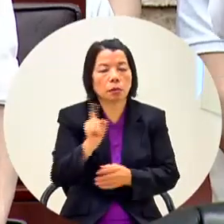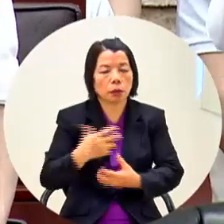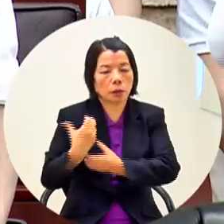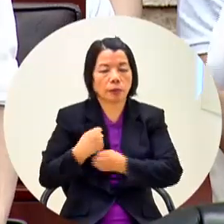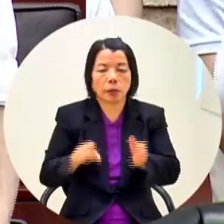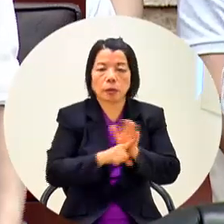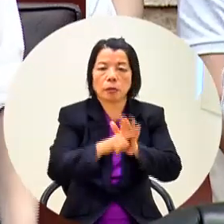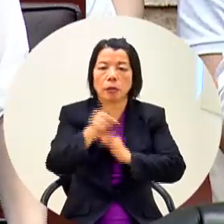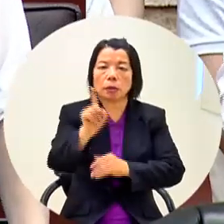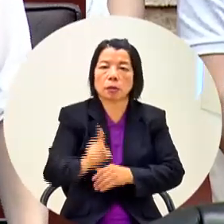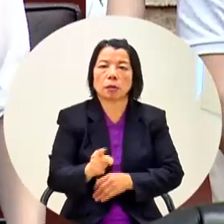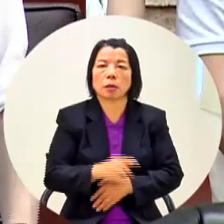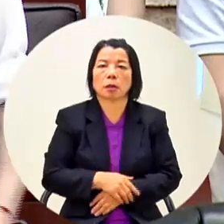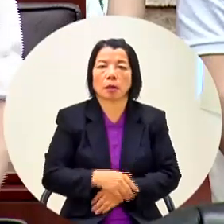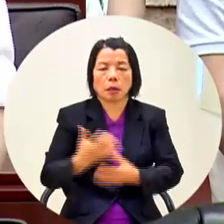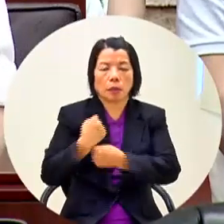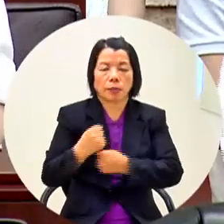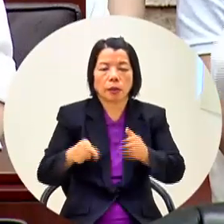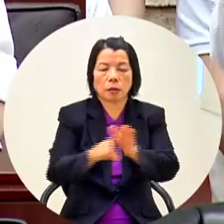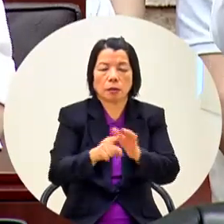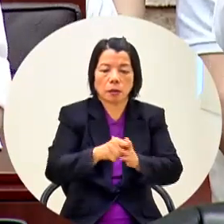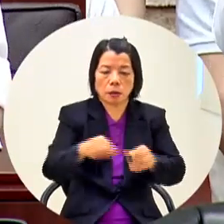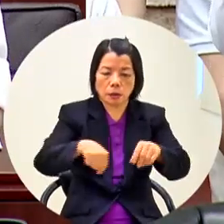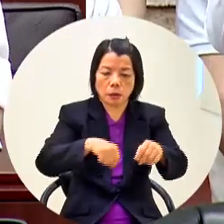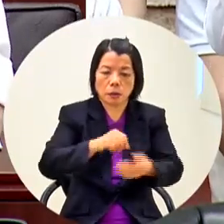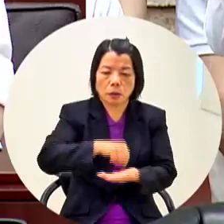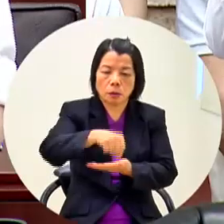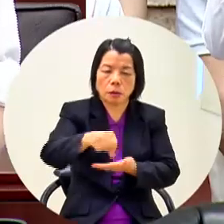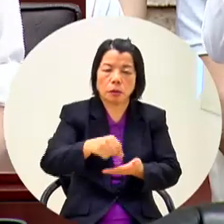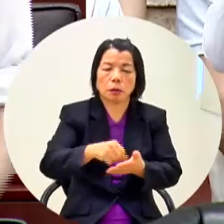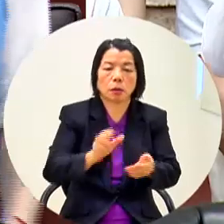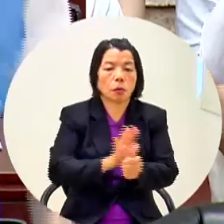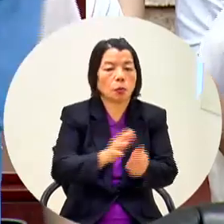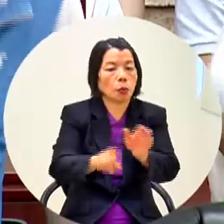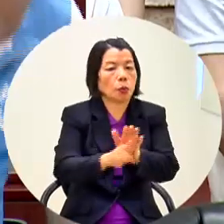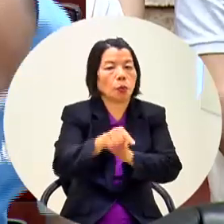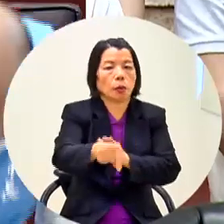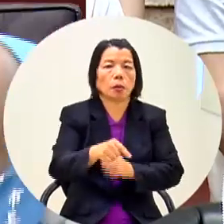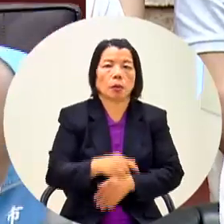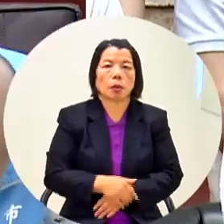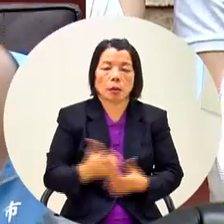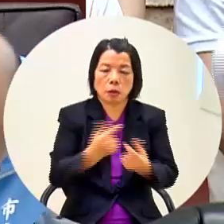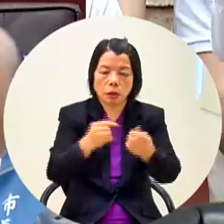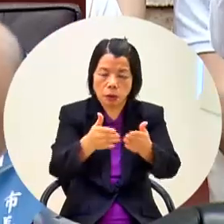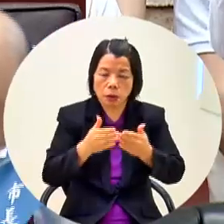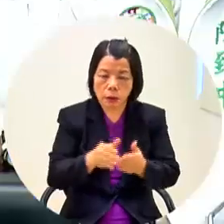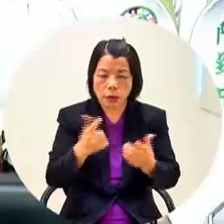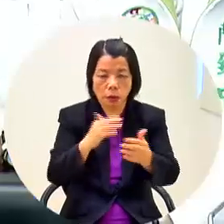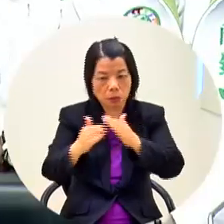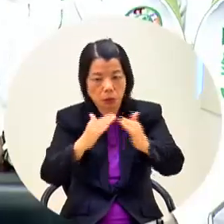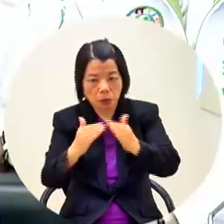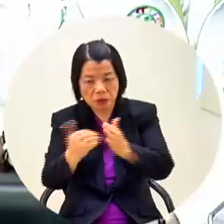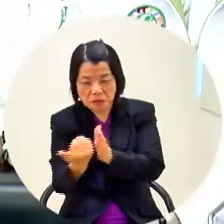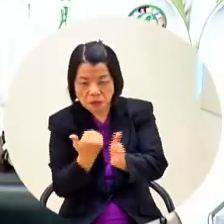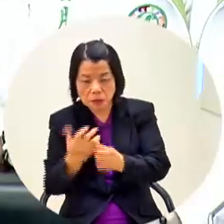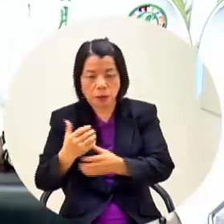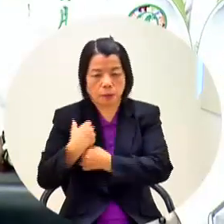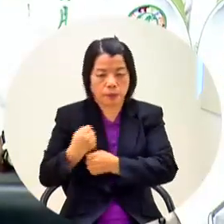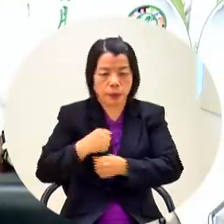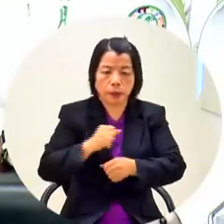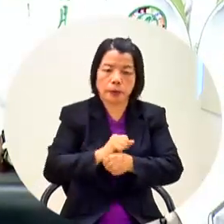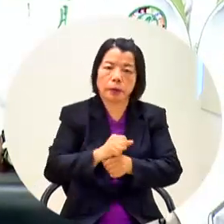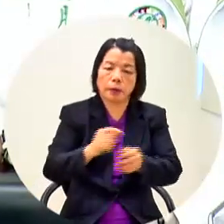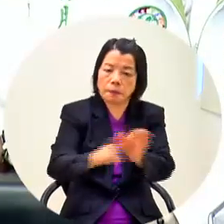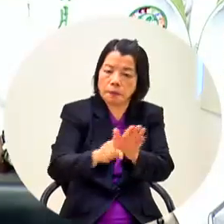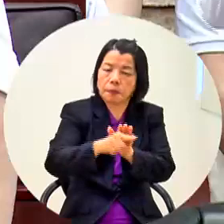你 兵推就是兵棋推演。 你扭曲的太多。 当你兵推的时候，你就是在执行兵棋推演。来， 我